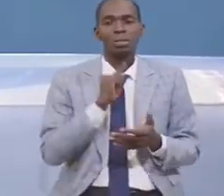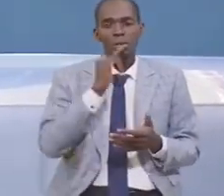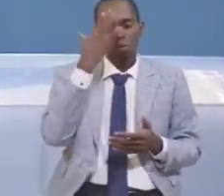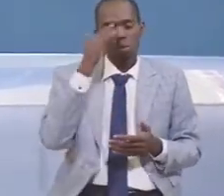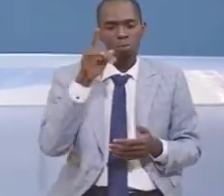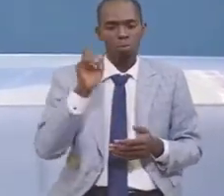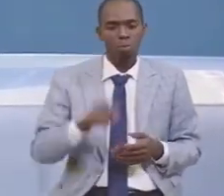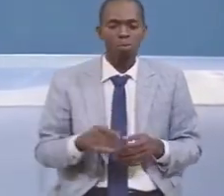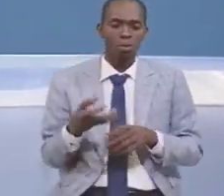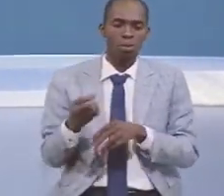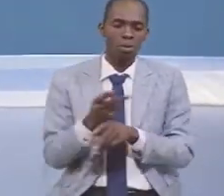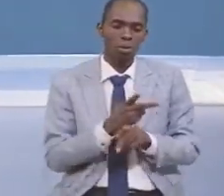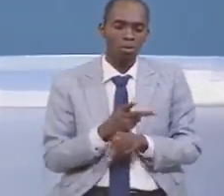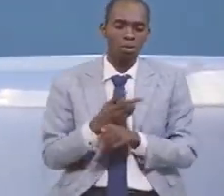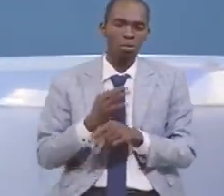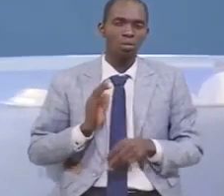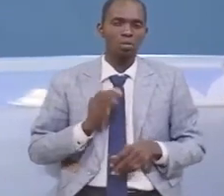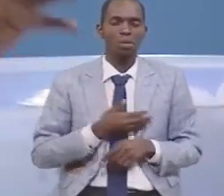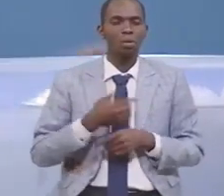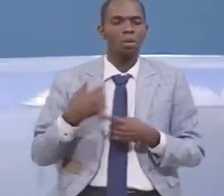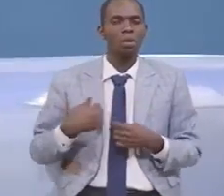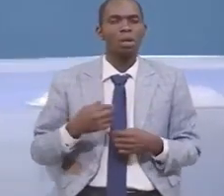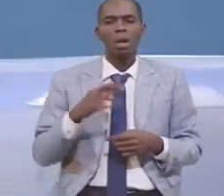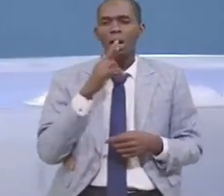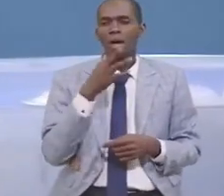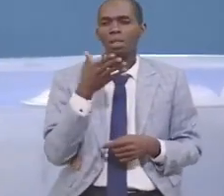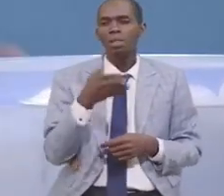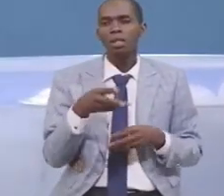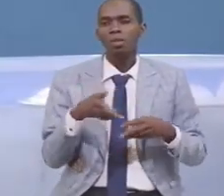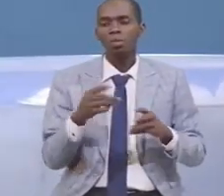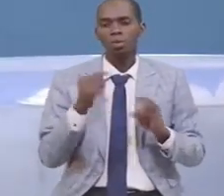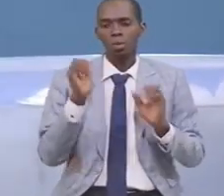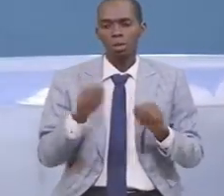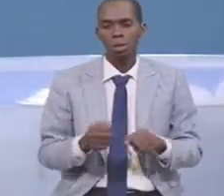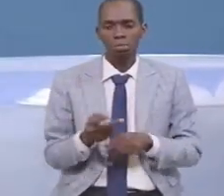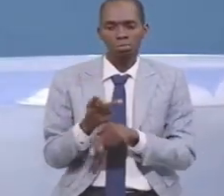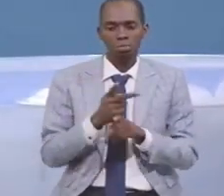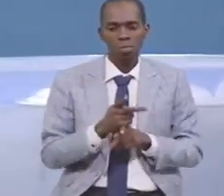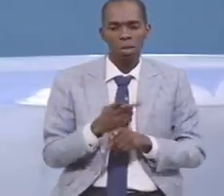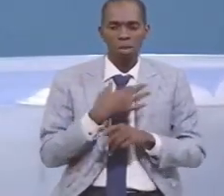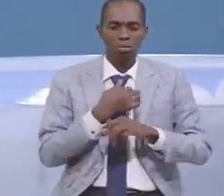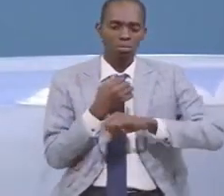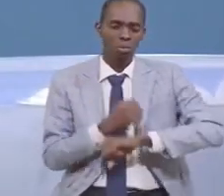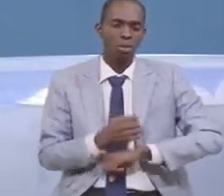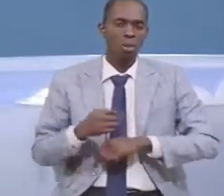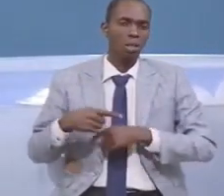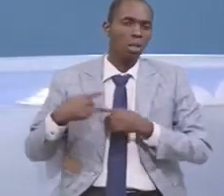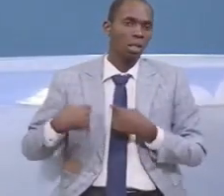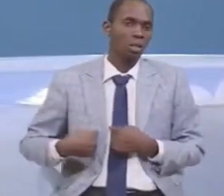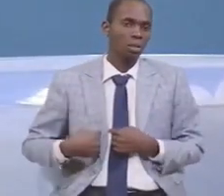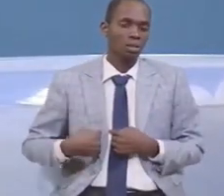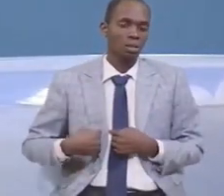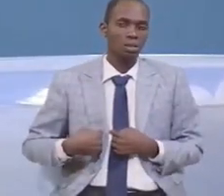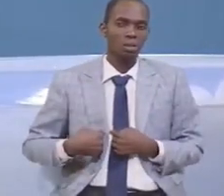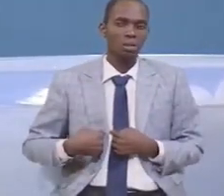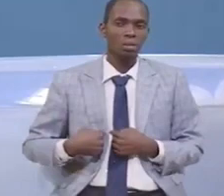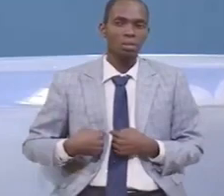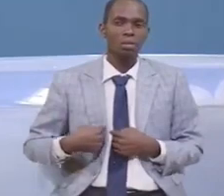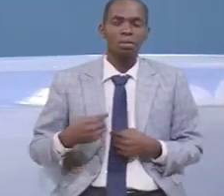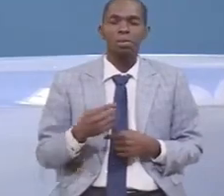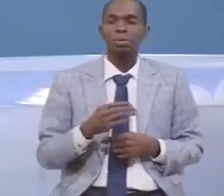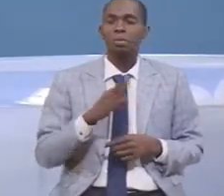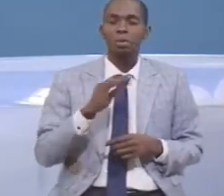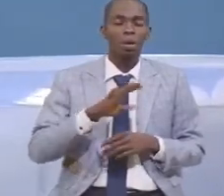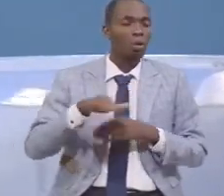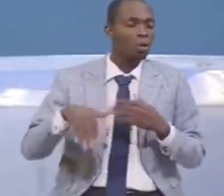అందుకే హృదయాన్ని గమనించుకోవాలి. Are there ways we can protect the heart? హృదయాన్ని ఏ మార్గాల్లో భద్రం చేసుకోవచ్చు? By all means